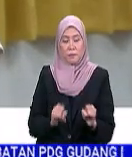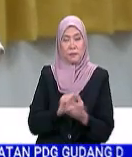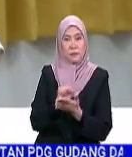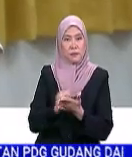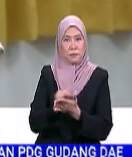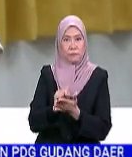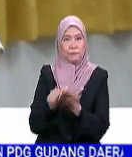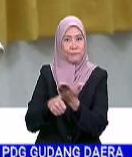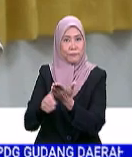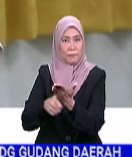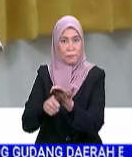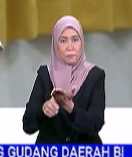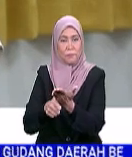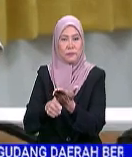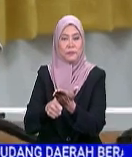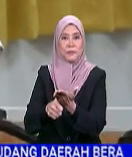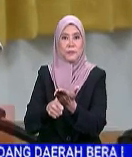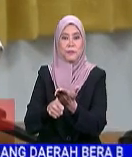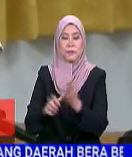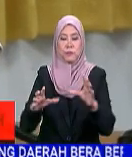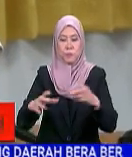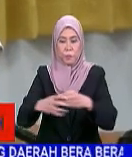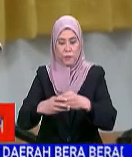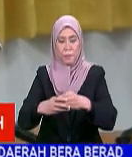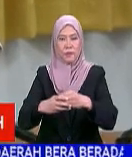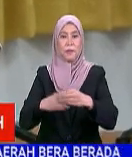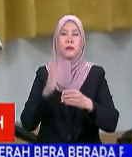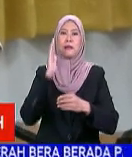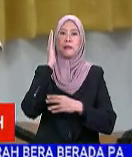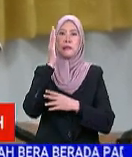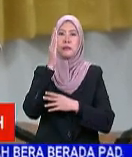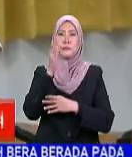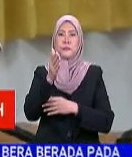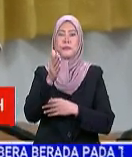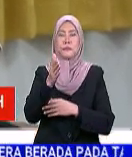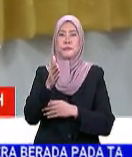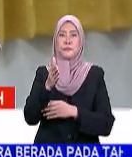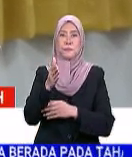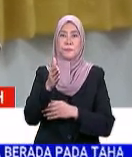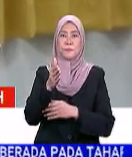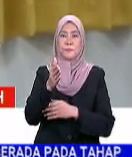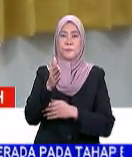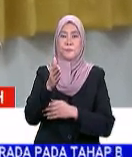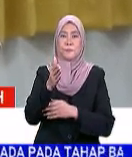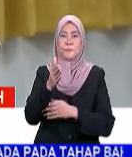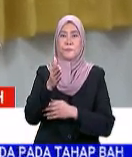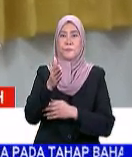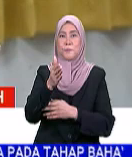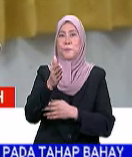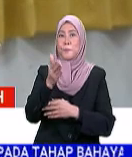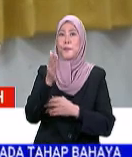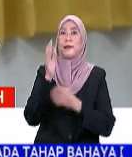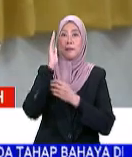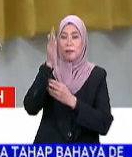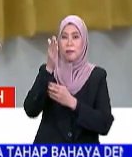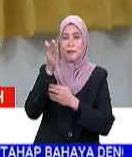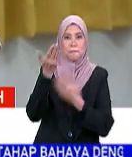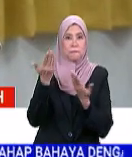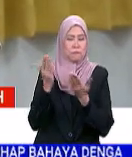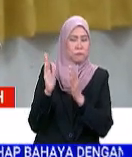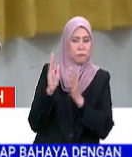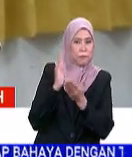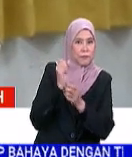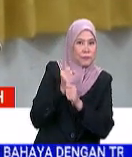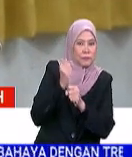jenayah narkotik yang mana kita akan meningkatkan eh maklumat maklumat bersihkan kerja